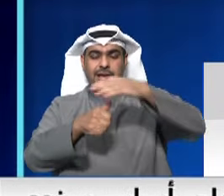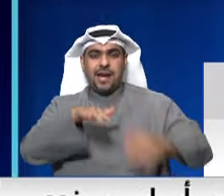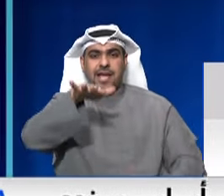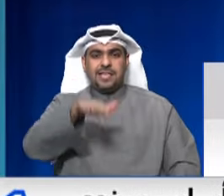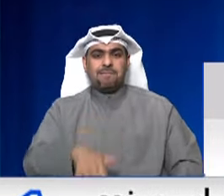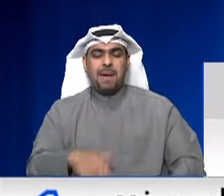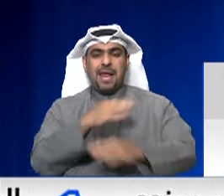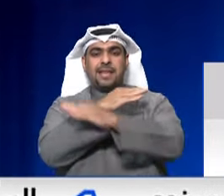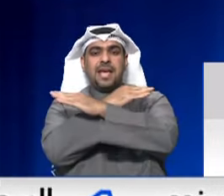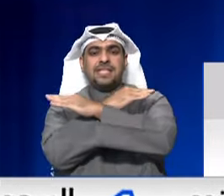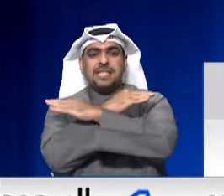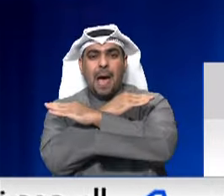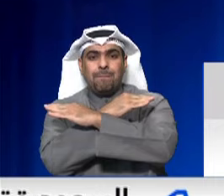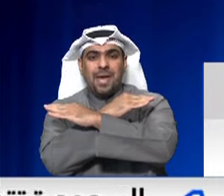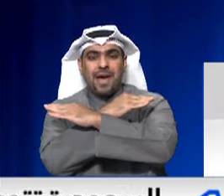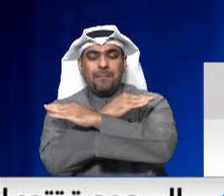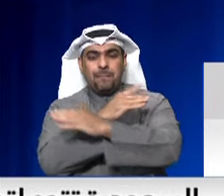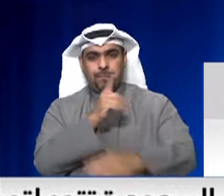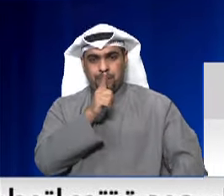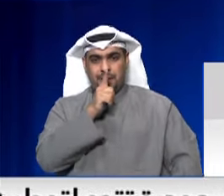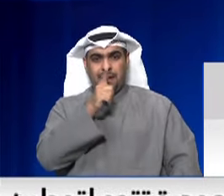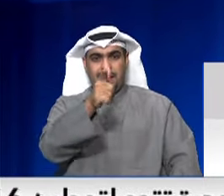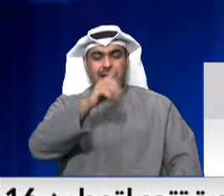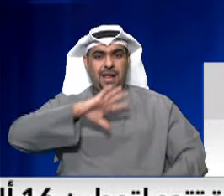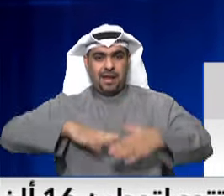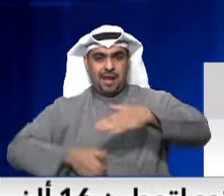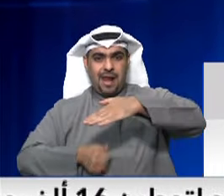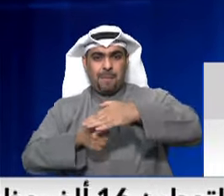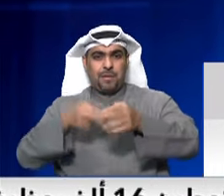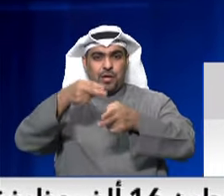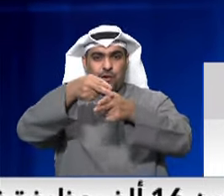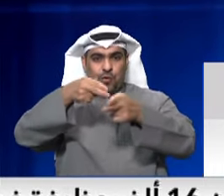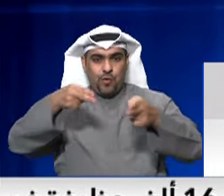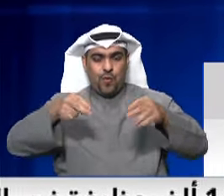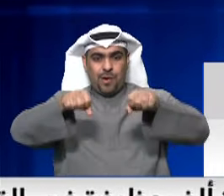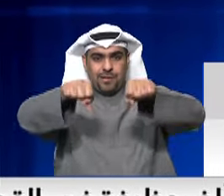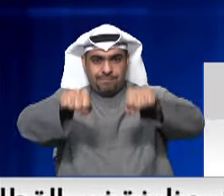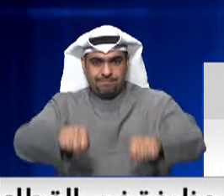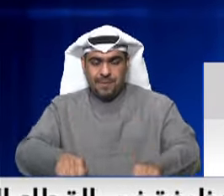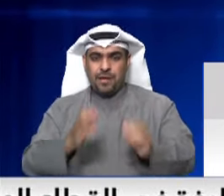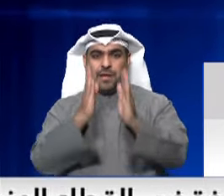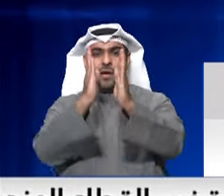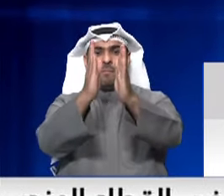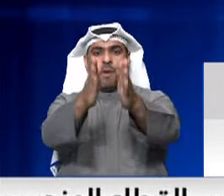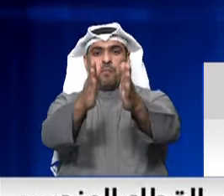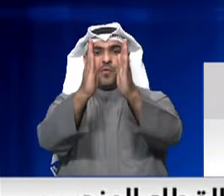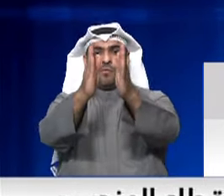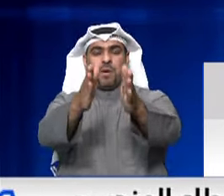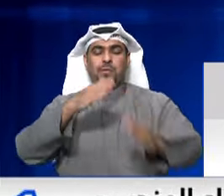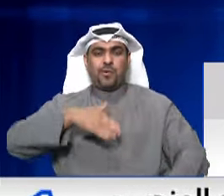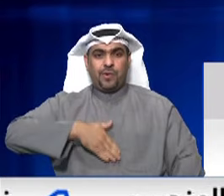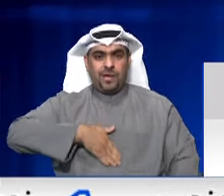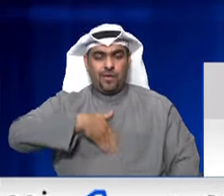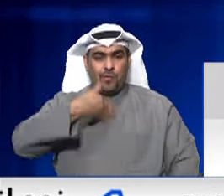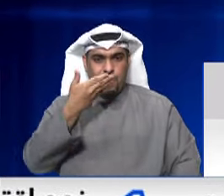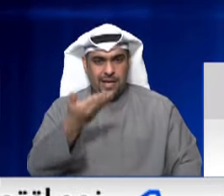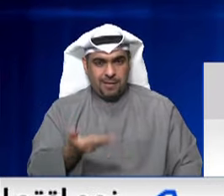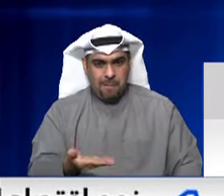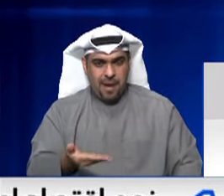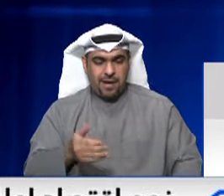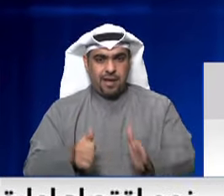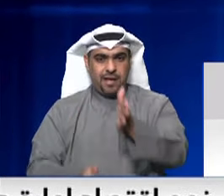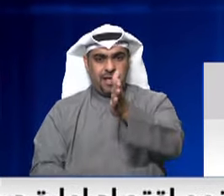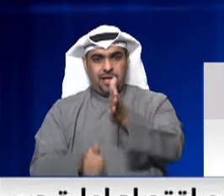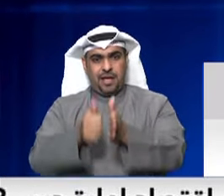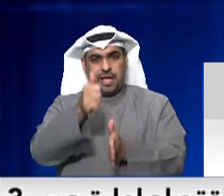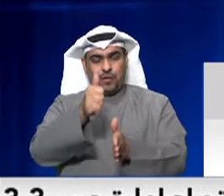دي هش ليما رئيس جمهوريه زامبيا الصديقه اعرب فيها فخامته عن خالص تهانيه بمناسبه تولي سمو حفظه الله